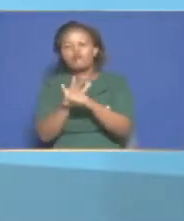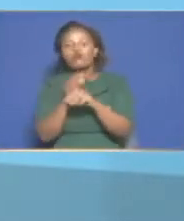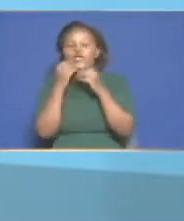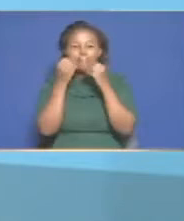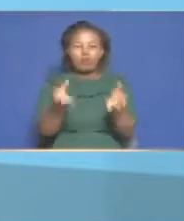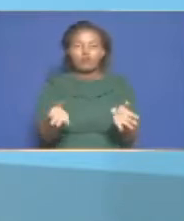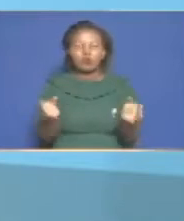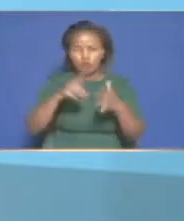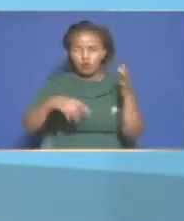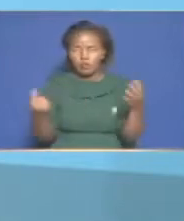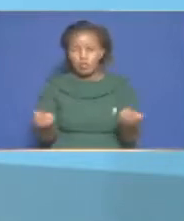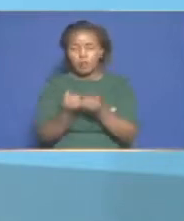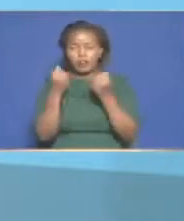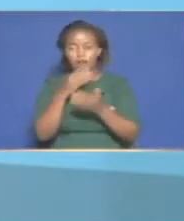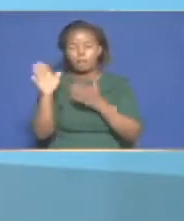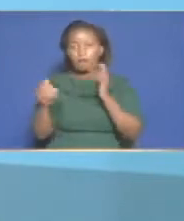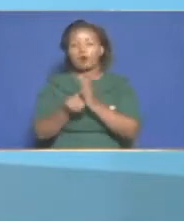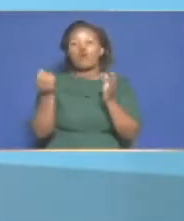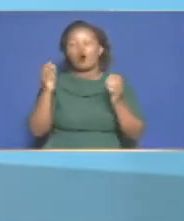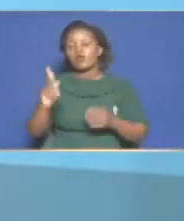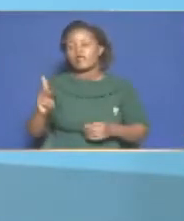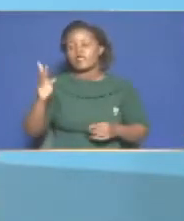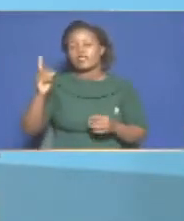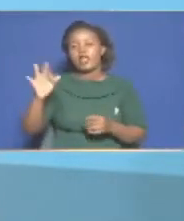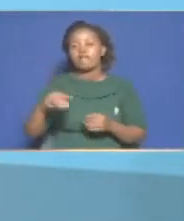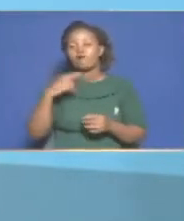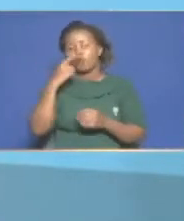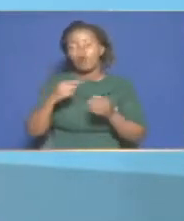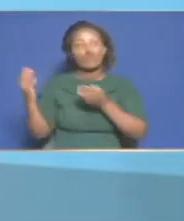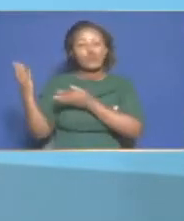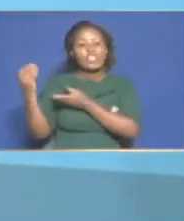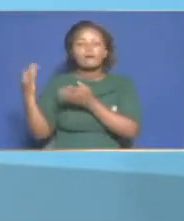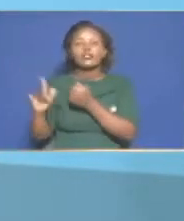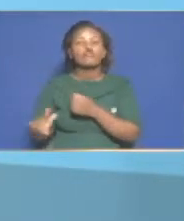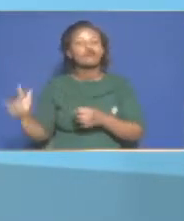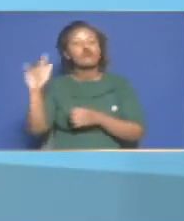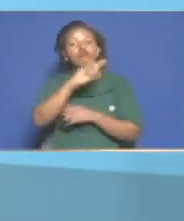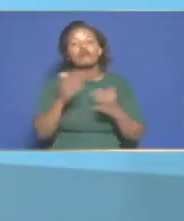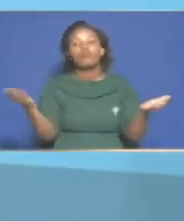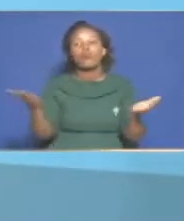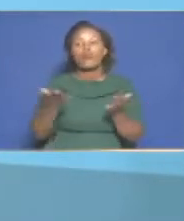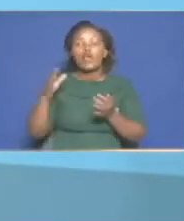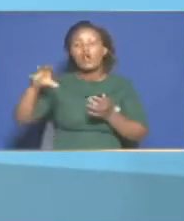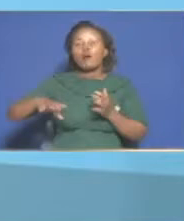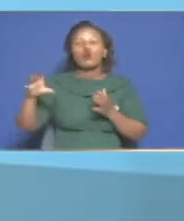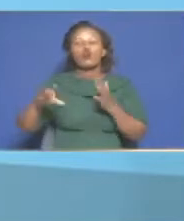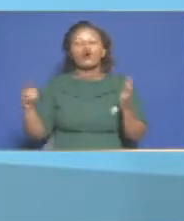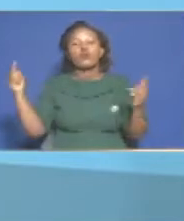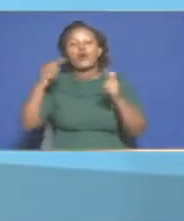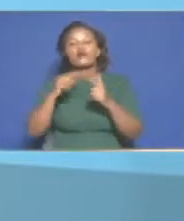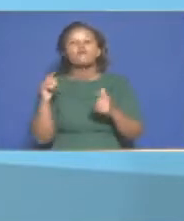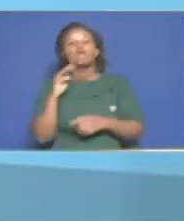kina, ambapo wale maafisa wa KDF ambao wanatarajiwa kuelekea kule Kongo katika ile shughuli ya uhifadhi wa